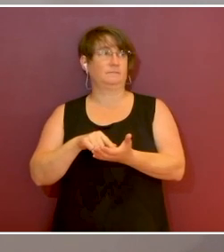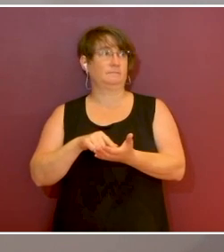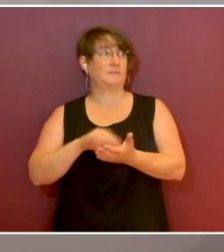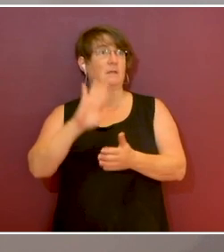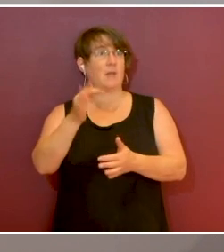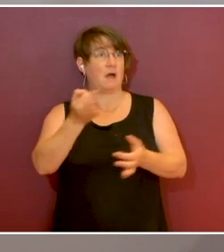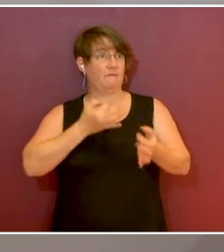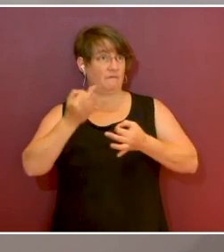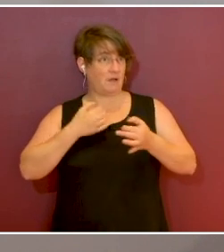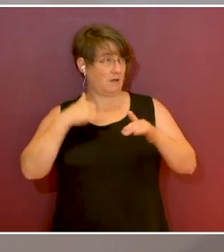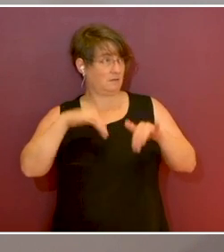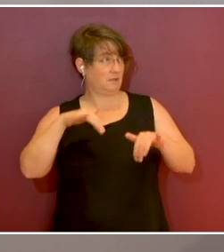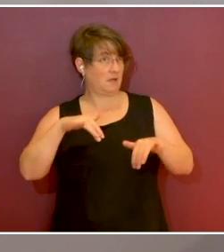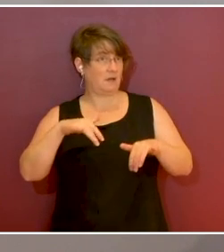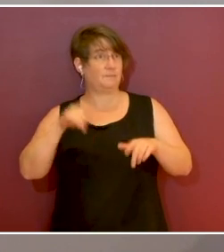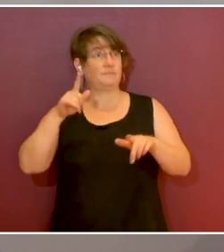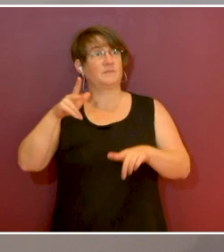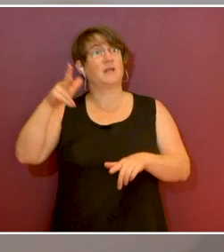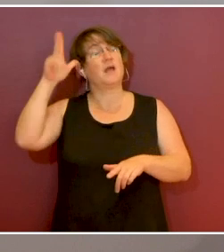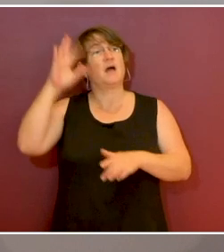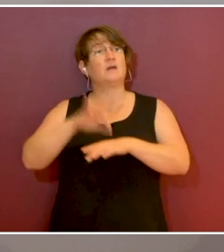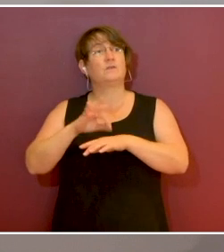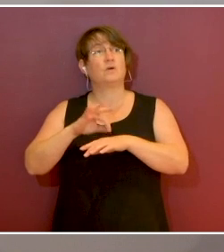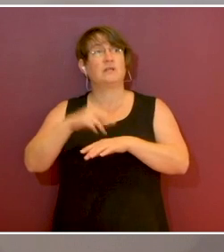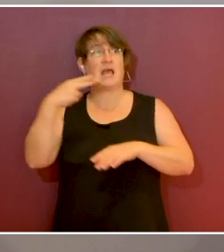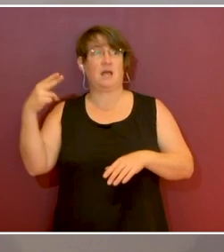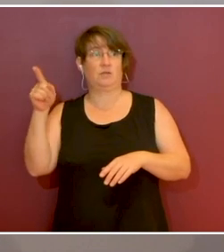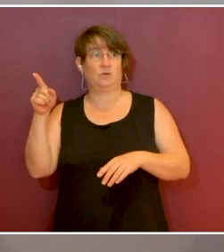gibt. Herr Dr. Hettrott.